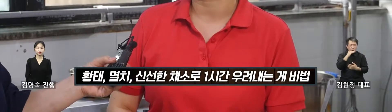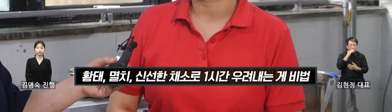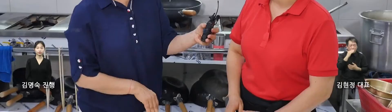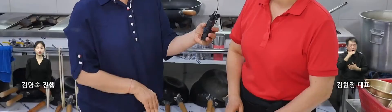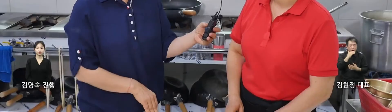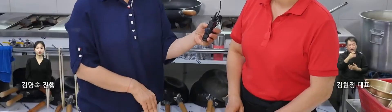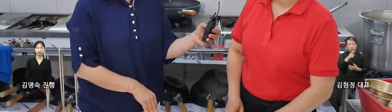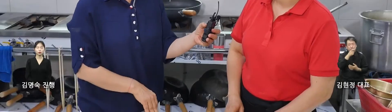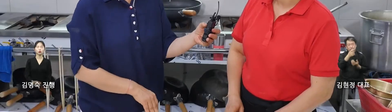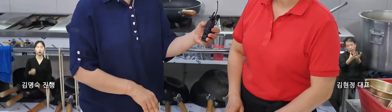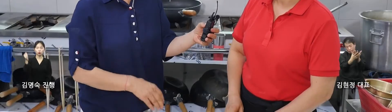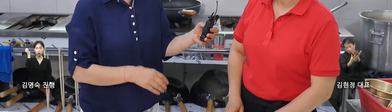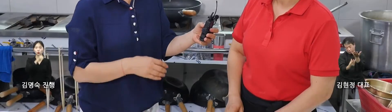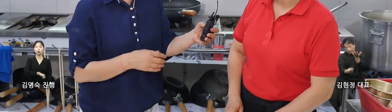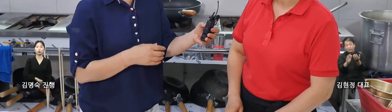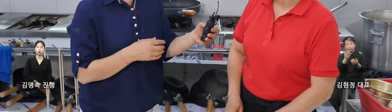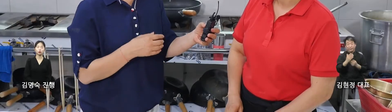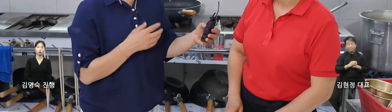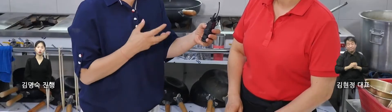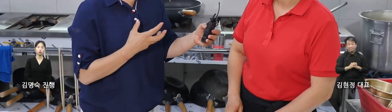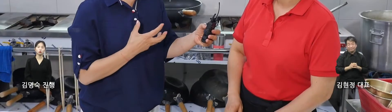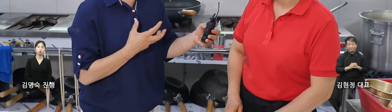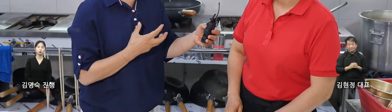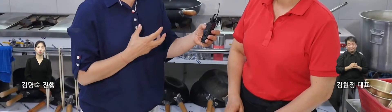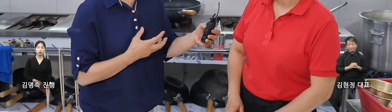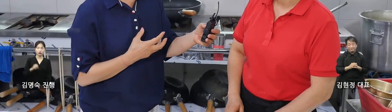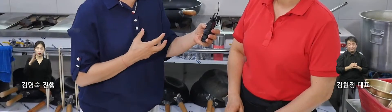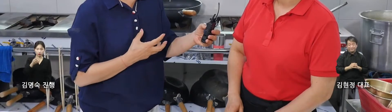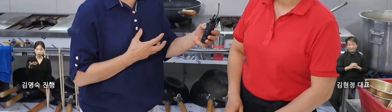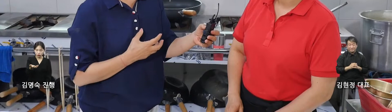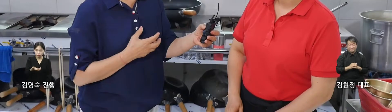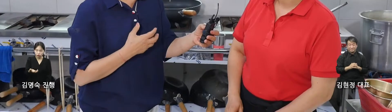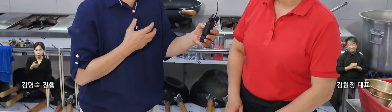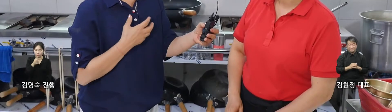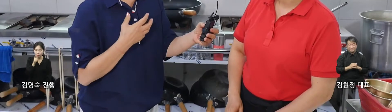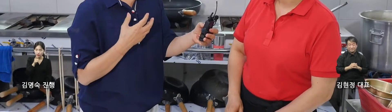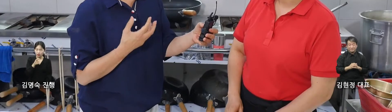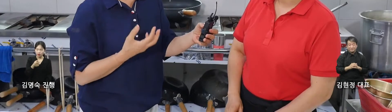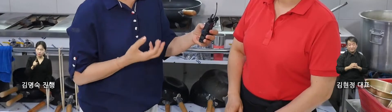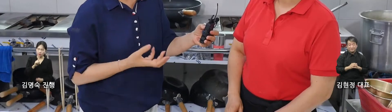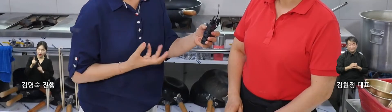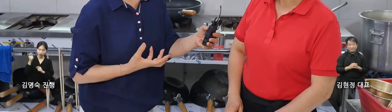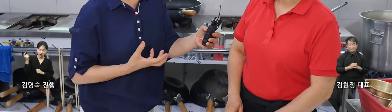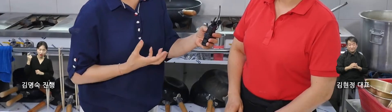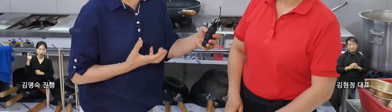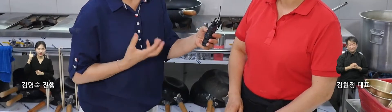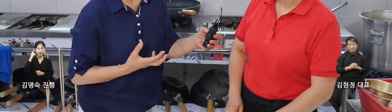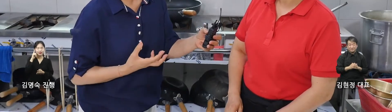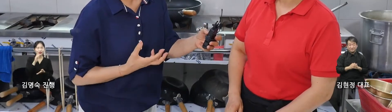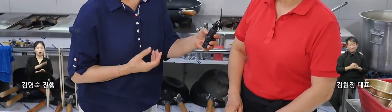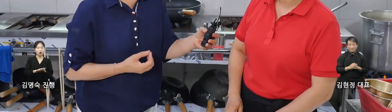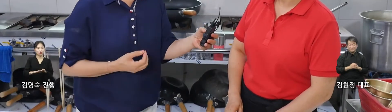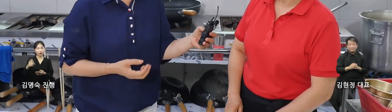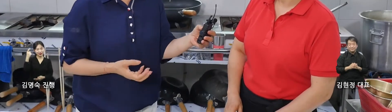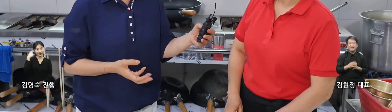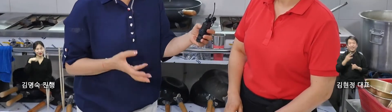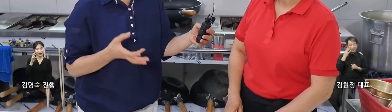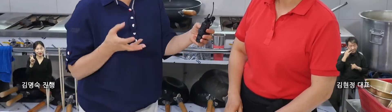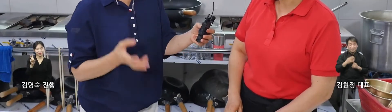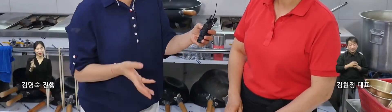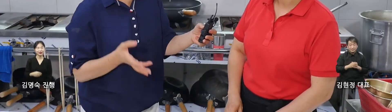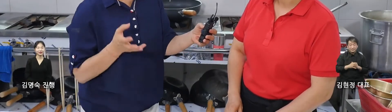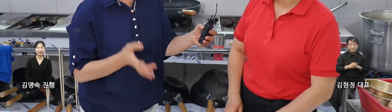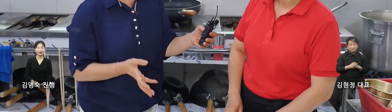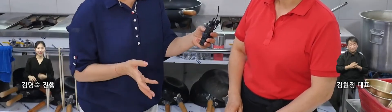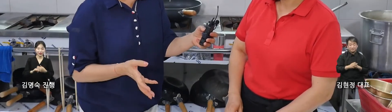맛이 나와요. 그렇군요. 네네네. 그냥 육수 이야기만 들어도 왠지 그냥 시원할 것 같은 그런 네네. 맛. 네네. 자, 그러면